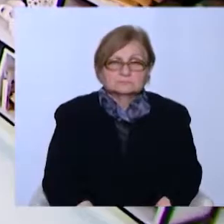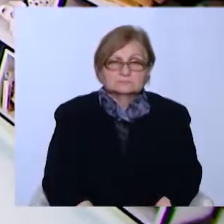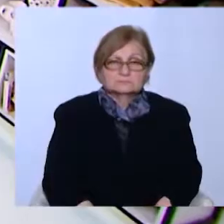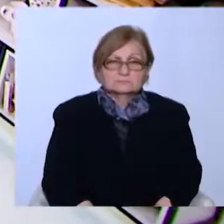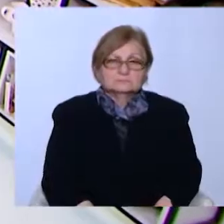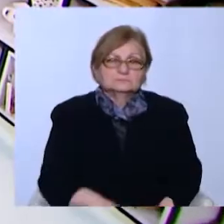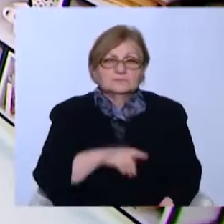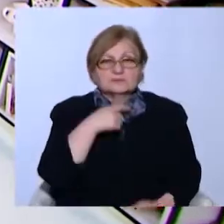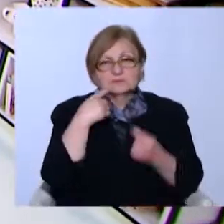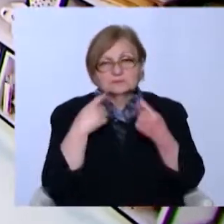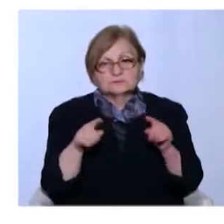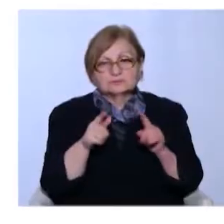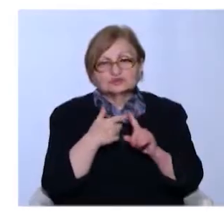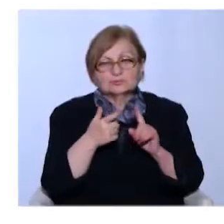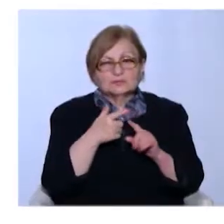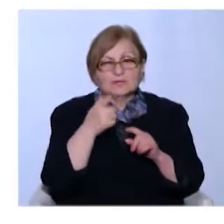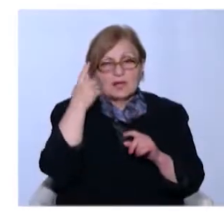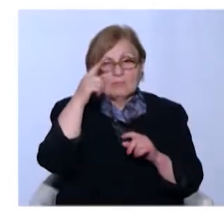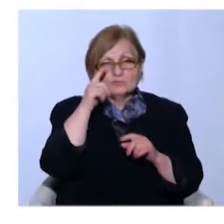გადავიდეთ შემდეგ ამოცანაზე.